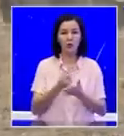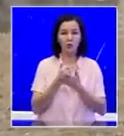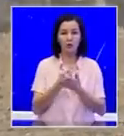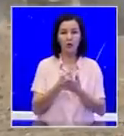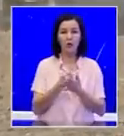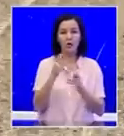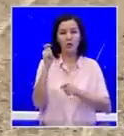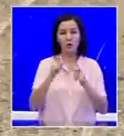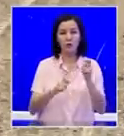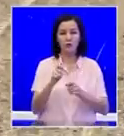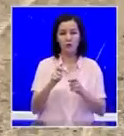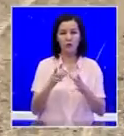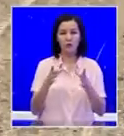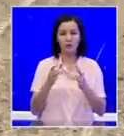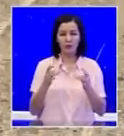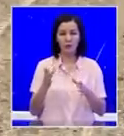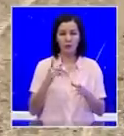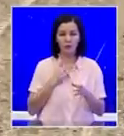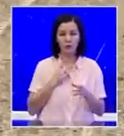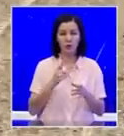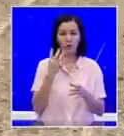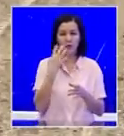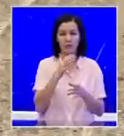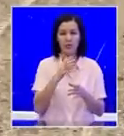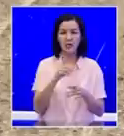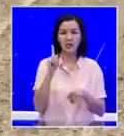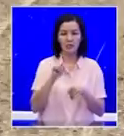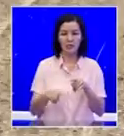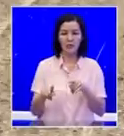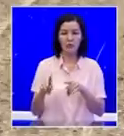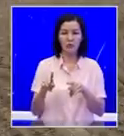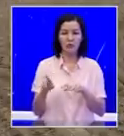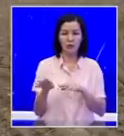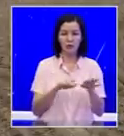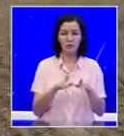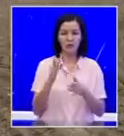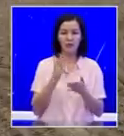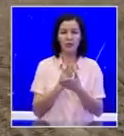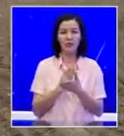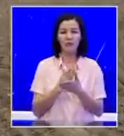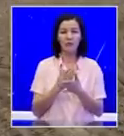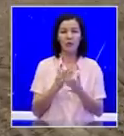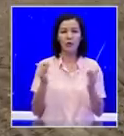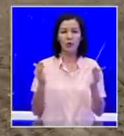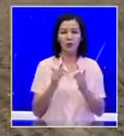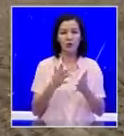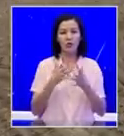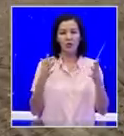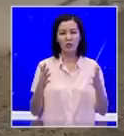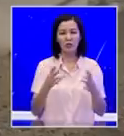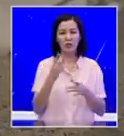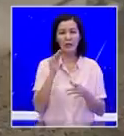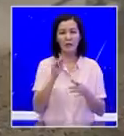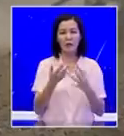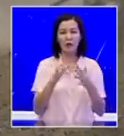Жауын шашын болып жер дегдуын күткен біз. Күнісі да қазір қауырт қимылдап жатырмыз. Ауданда үлкенді кішілі 2000-нан аса